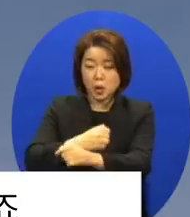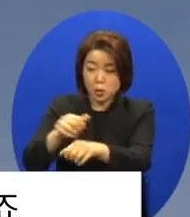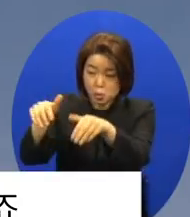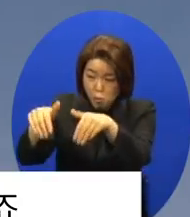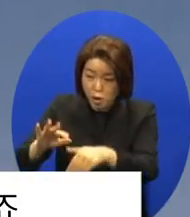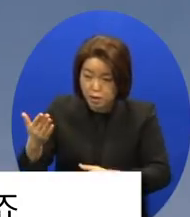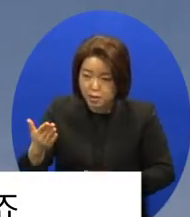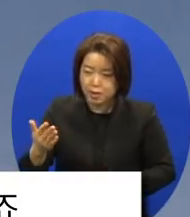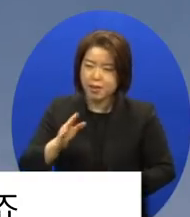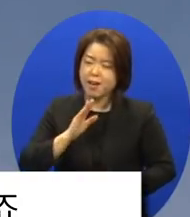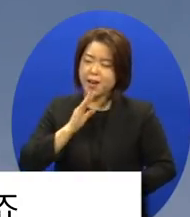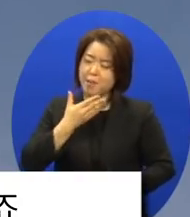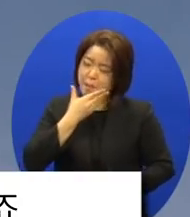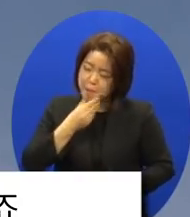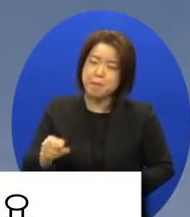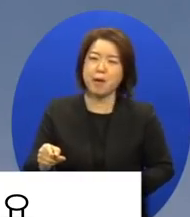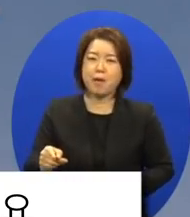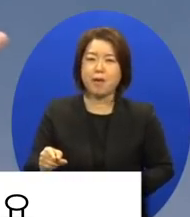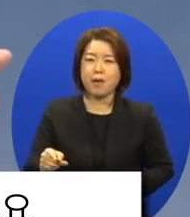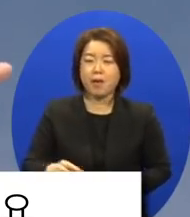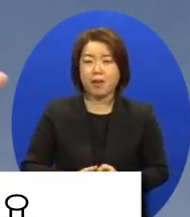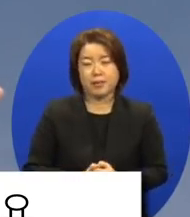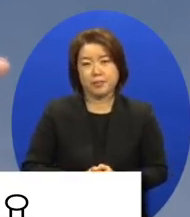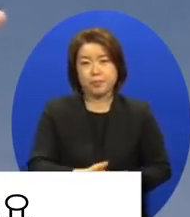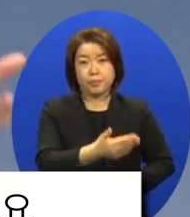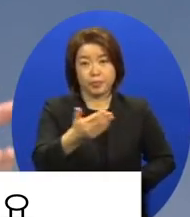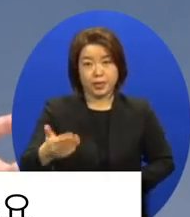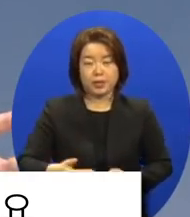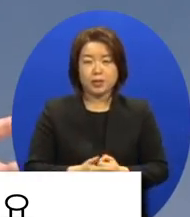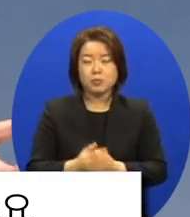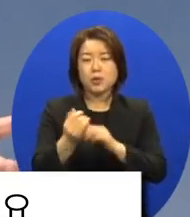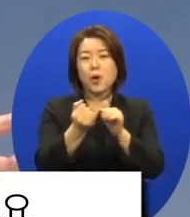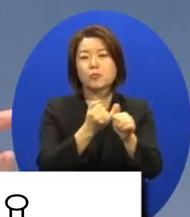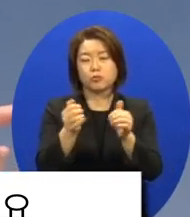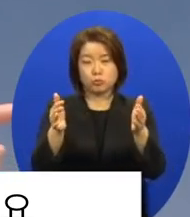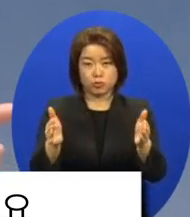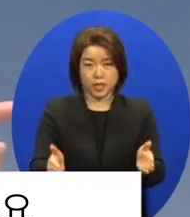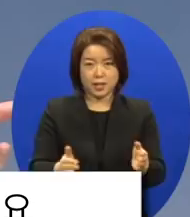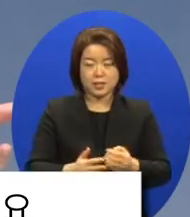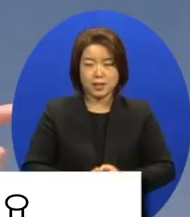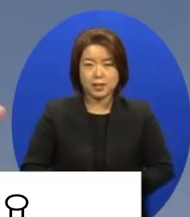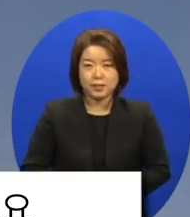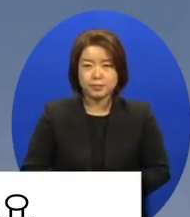정말 행복한 것이죠 여러분 부부 사이에도